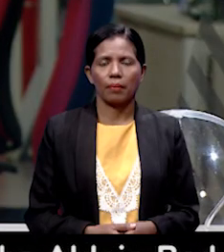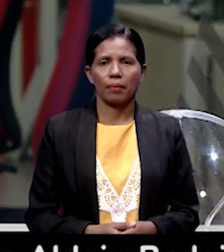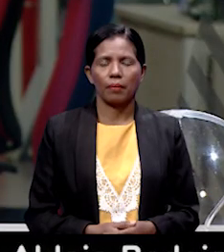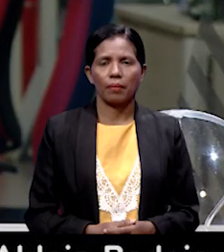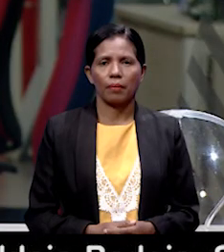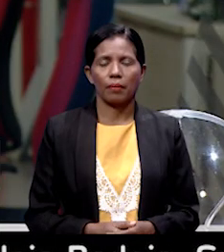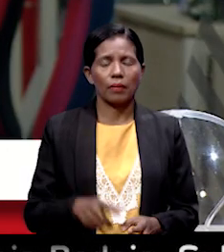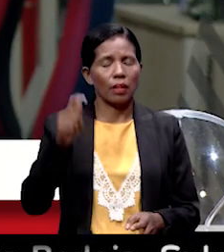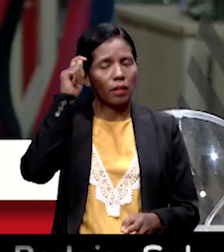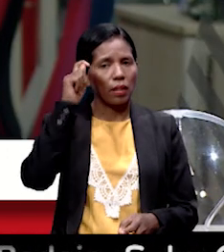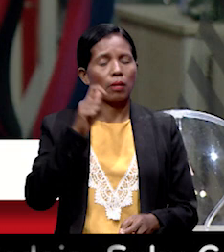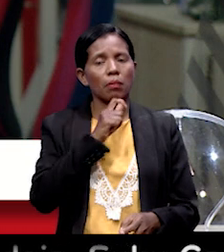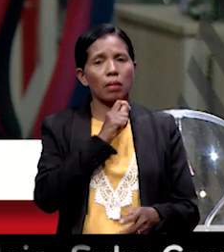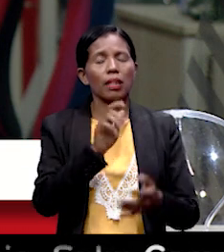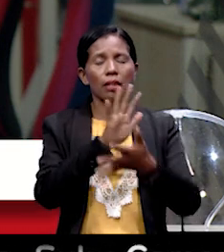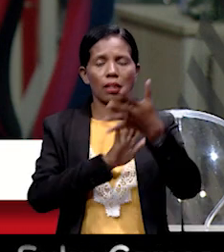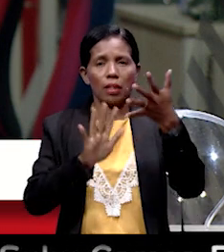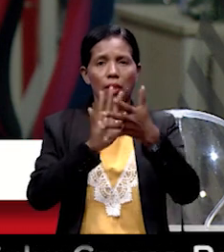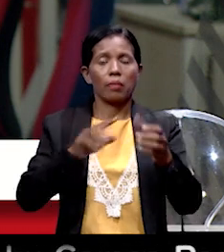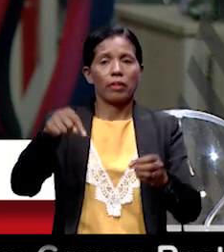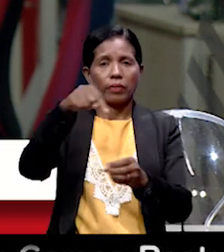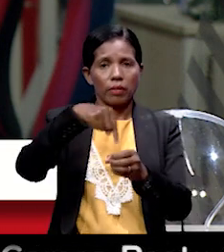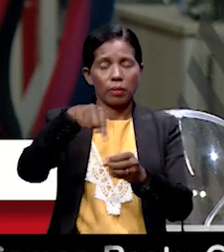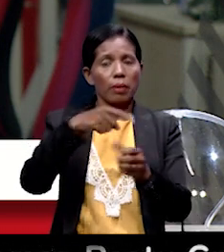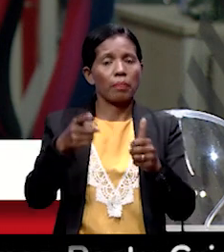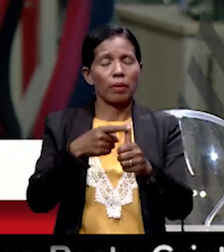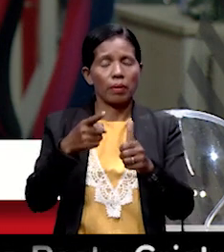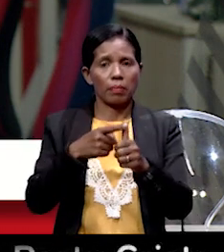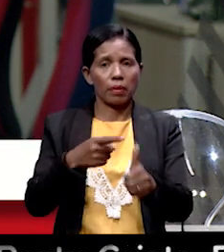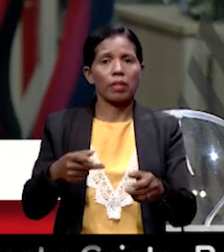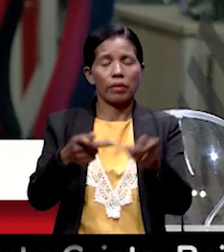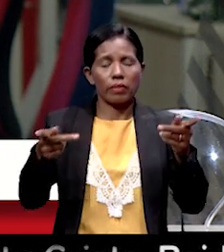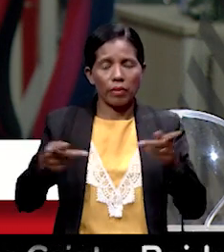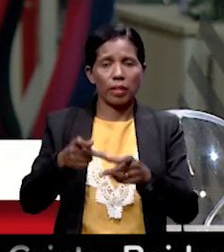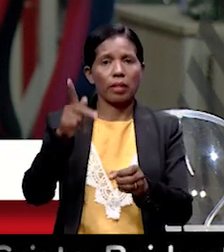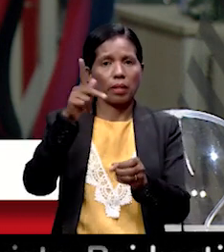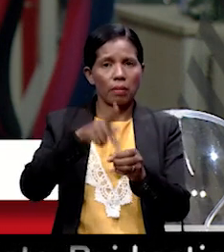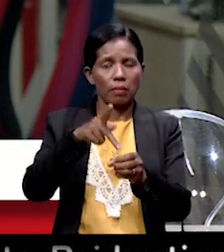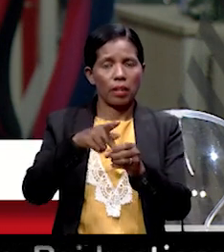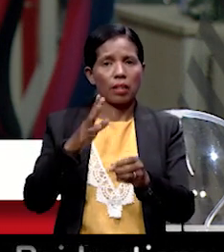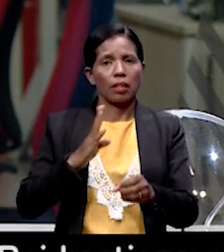Tormata Uruak lanza oficialmente perfuración da hulu posu mina Fetokmaus.